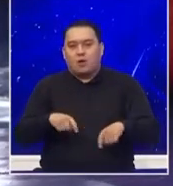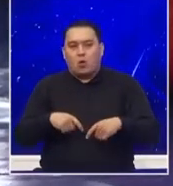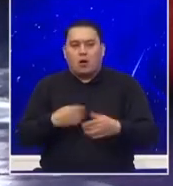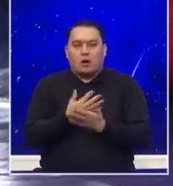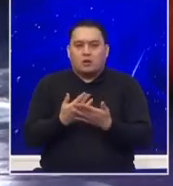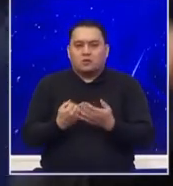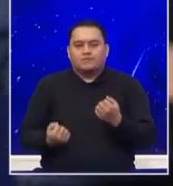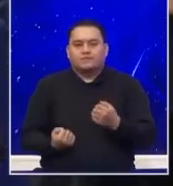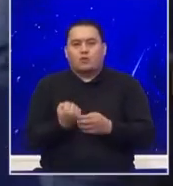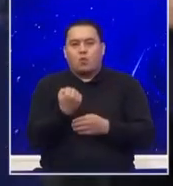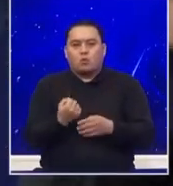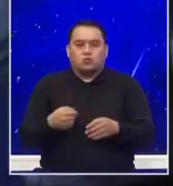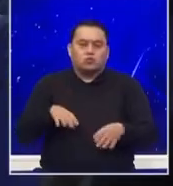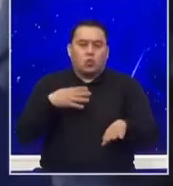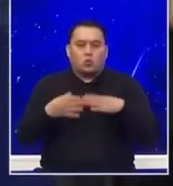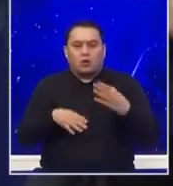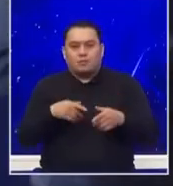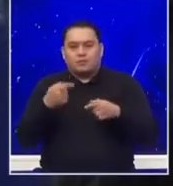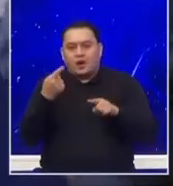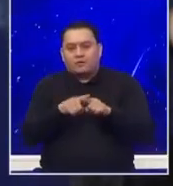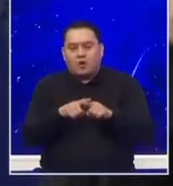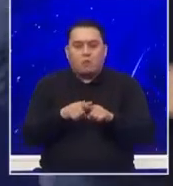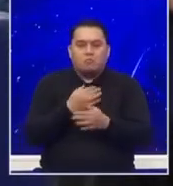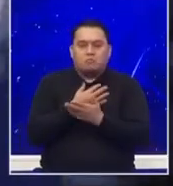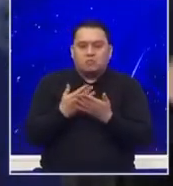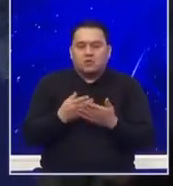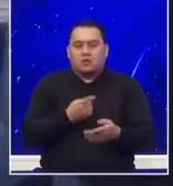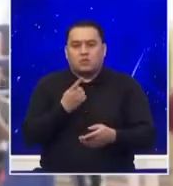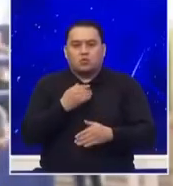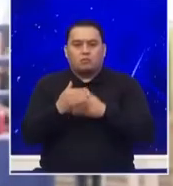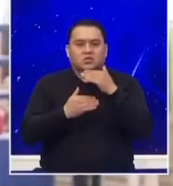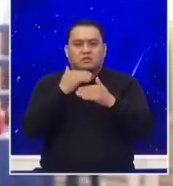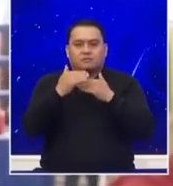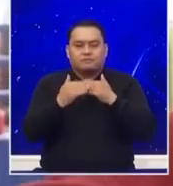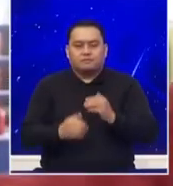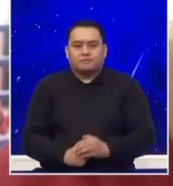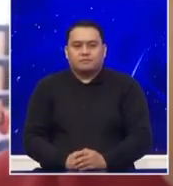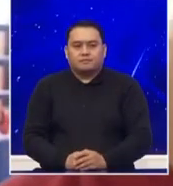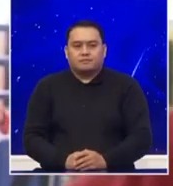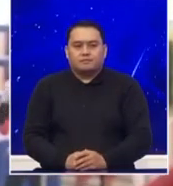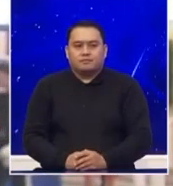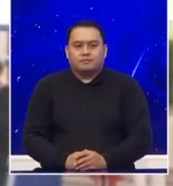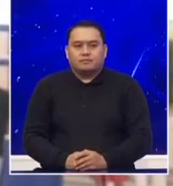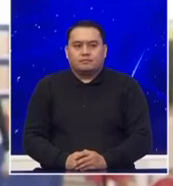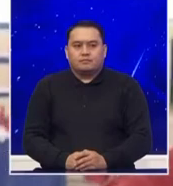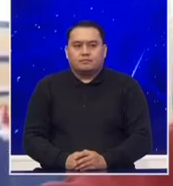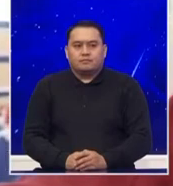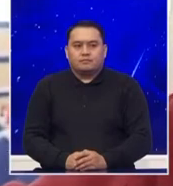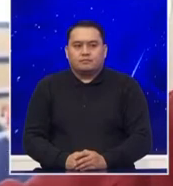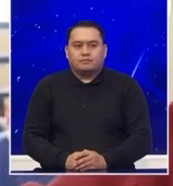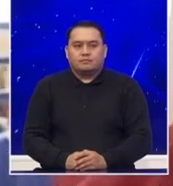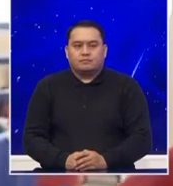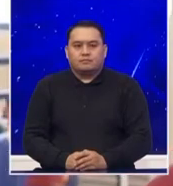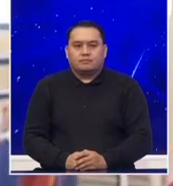және свинг сияқты соққыларды сауатты орындап шеберлігін жетілдіріп жатыр. Қазіргі таңда өзім жаңағы жақсы